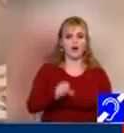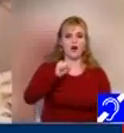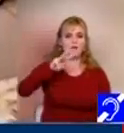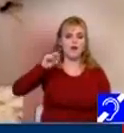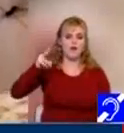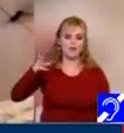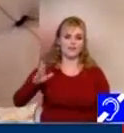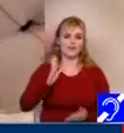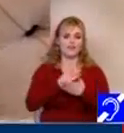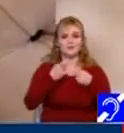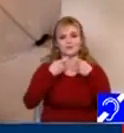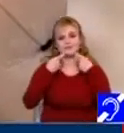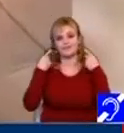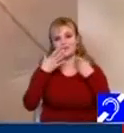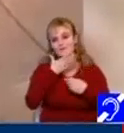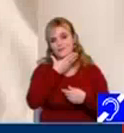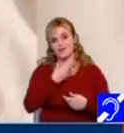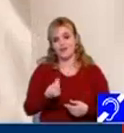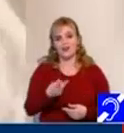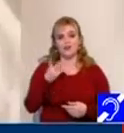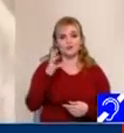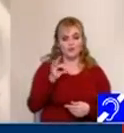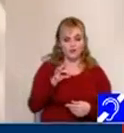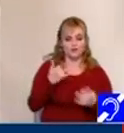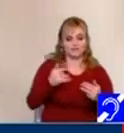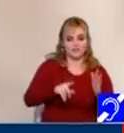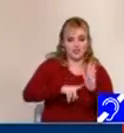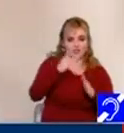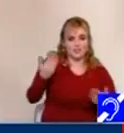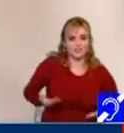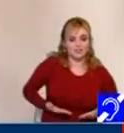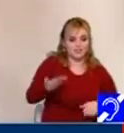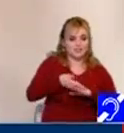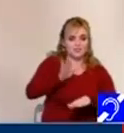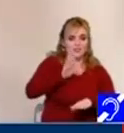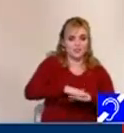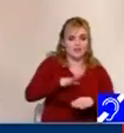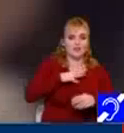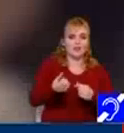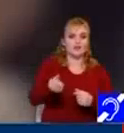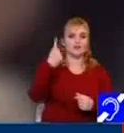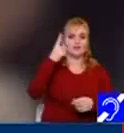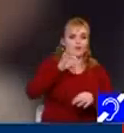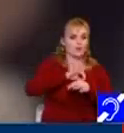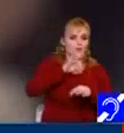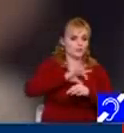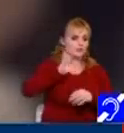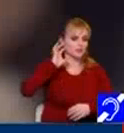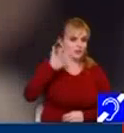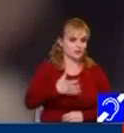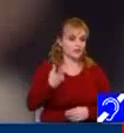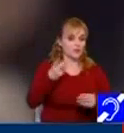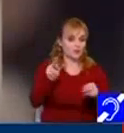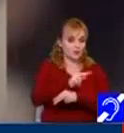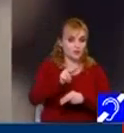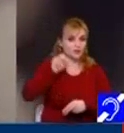Amelia Morar are un zâmbet molipsitor, dar trece de la începutul vieții prin momente grele. A fost diagnosticată cu o boală gravă, iar pentru